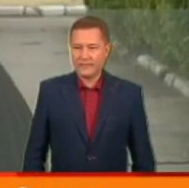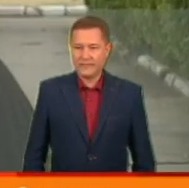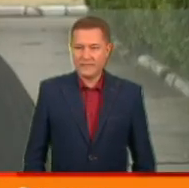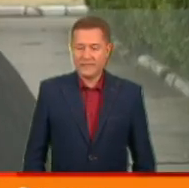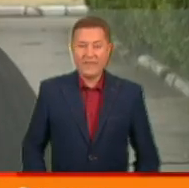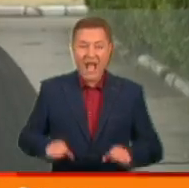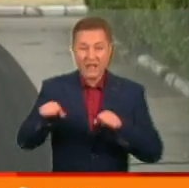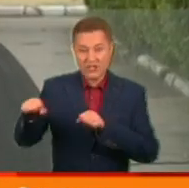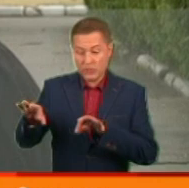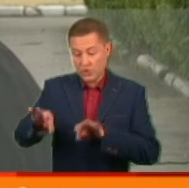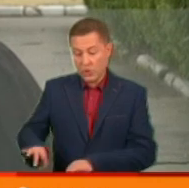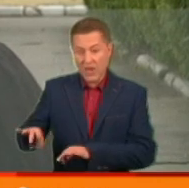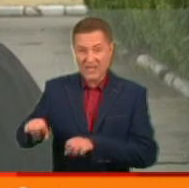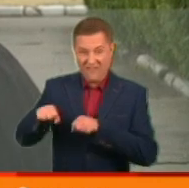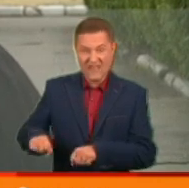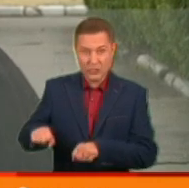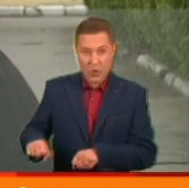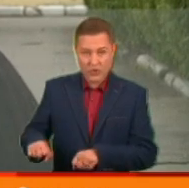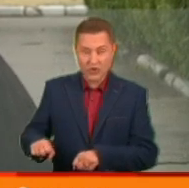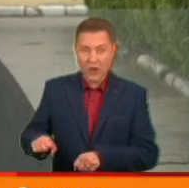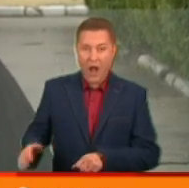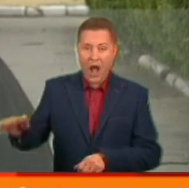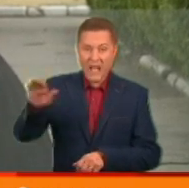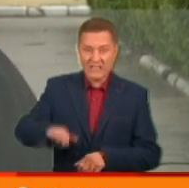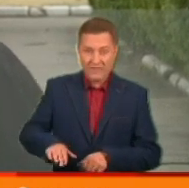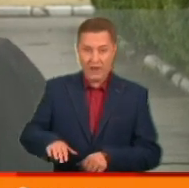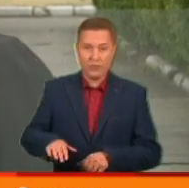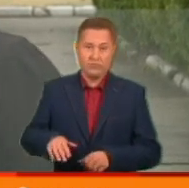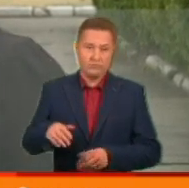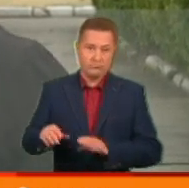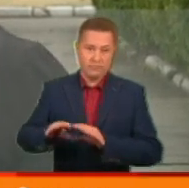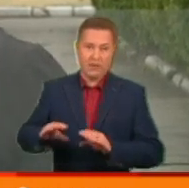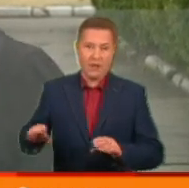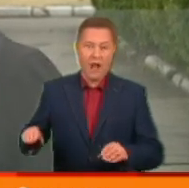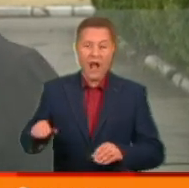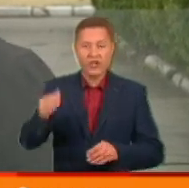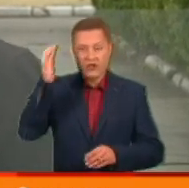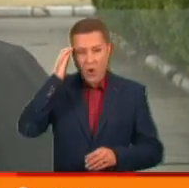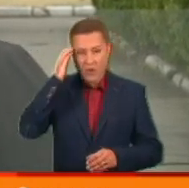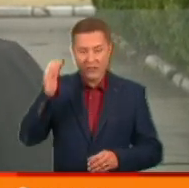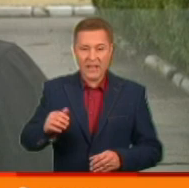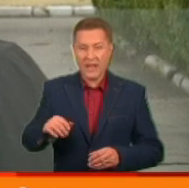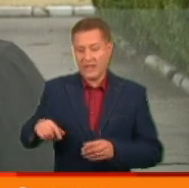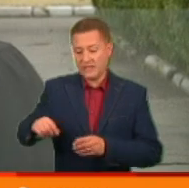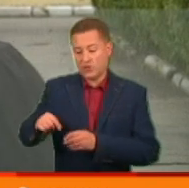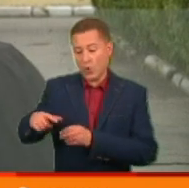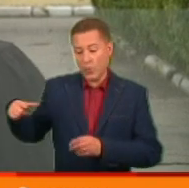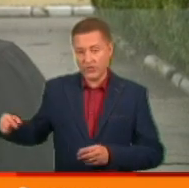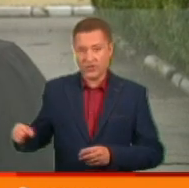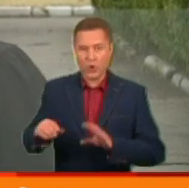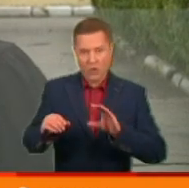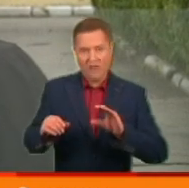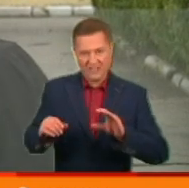Стоїть візочок, якими користуються покупці, а зверху на поручнях лежить гаманець чорний, такий з ручечкою, ну,